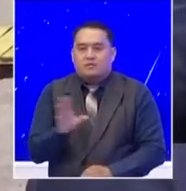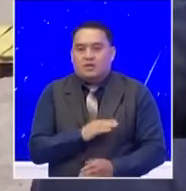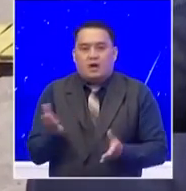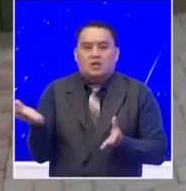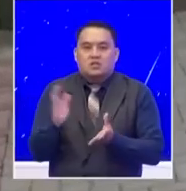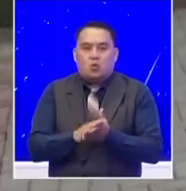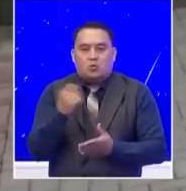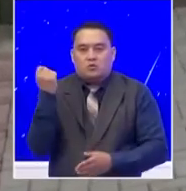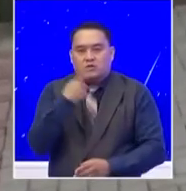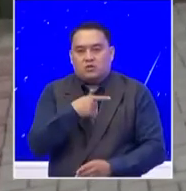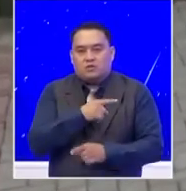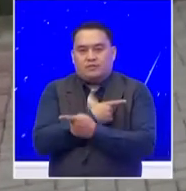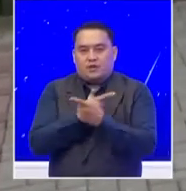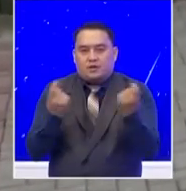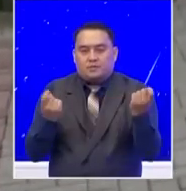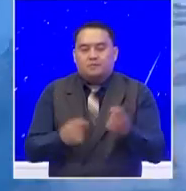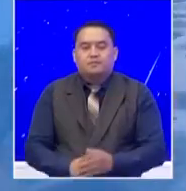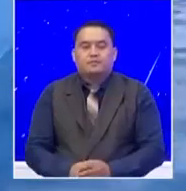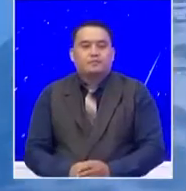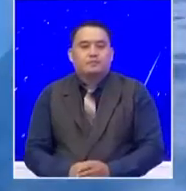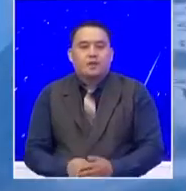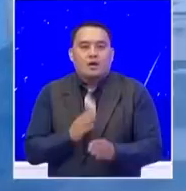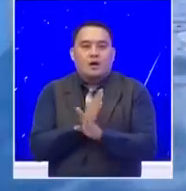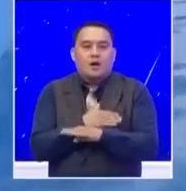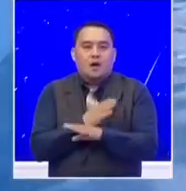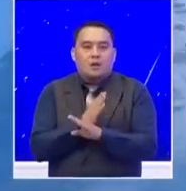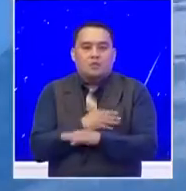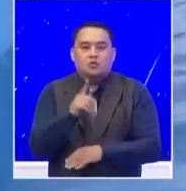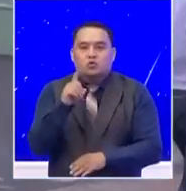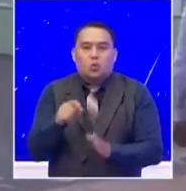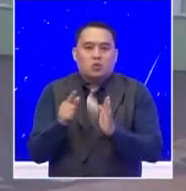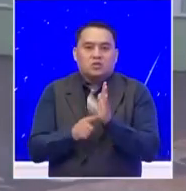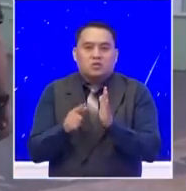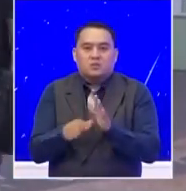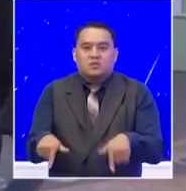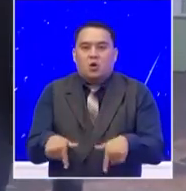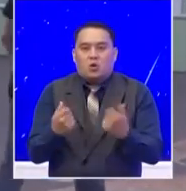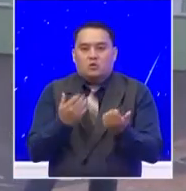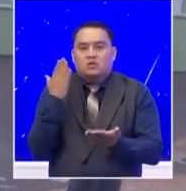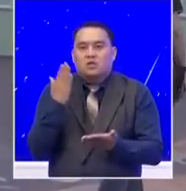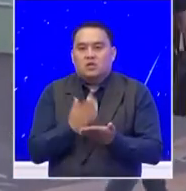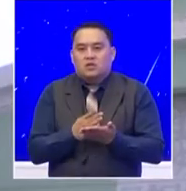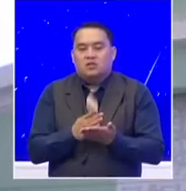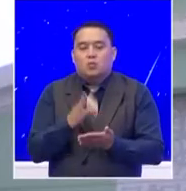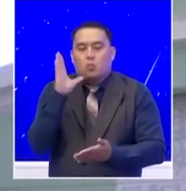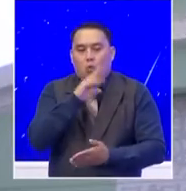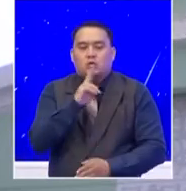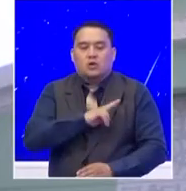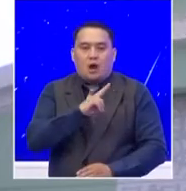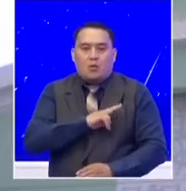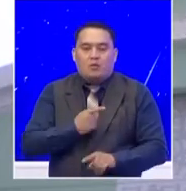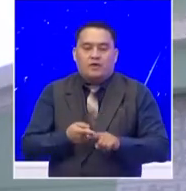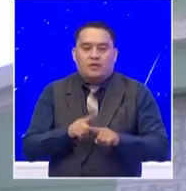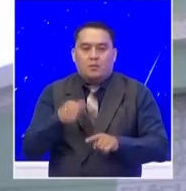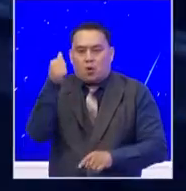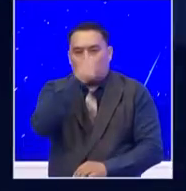ознакомлены. Всего на побережье Капчагайского водохранилища расположены около 170 баз отдыха. Порядка 100 из них смогут работать в этот